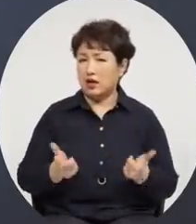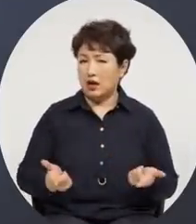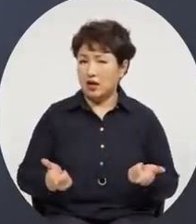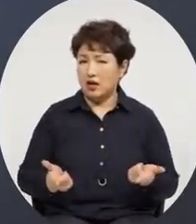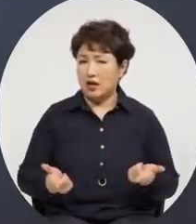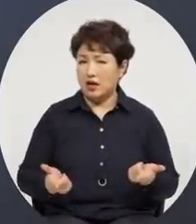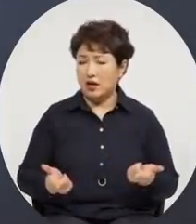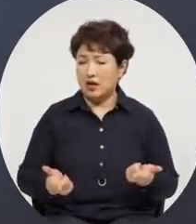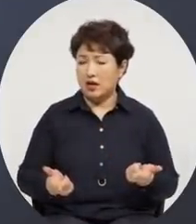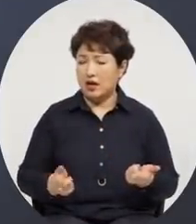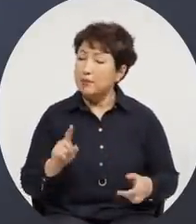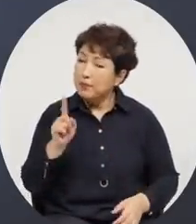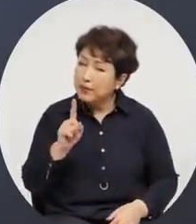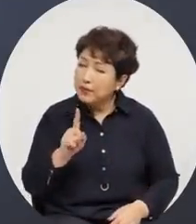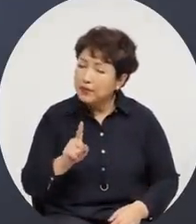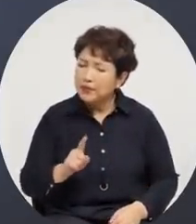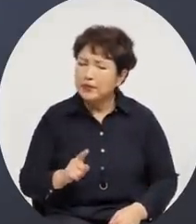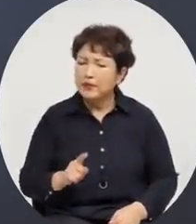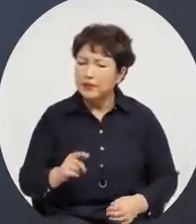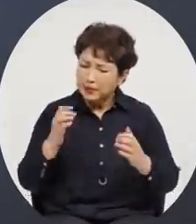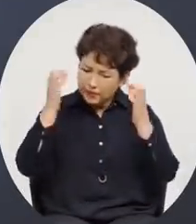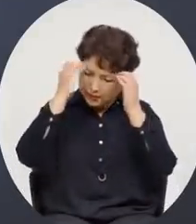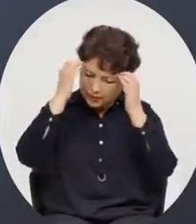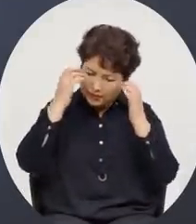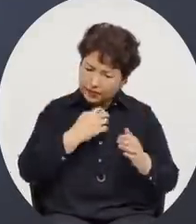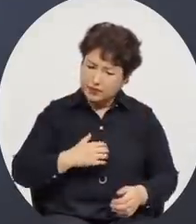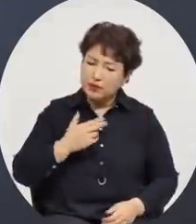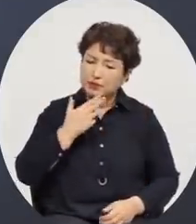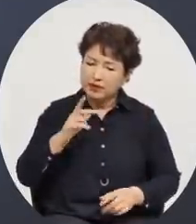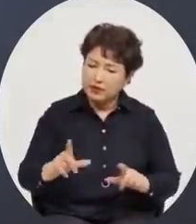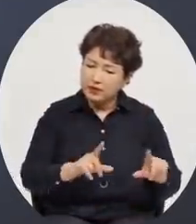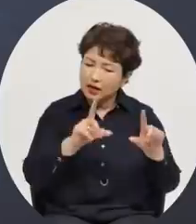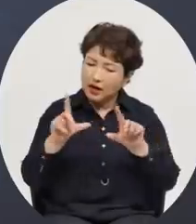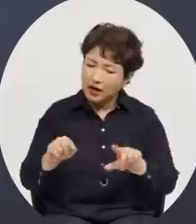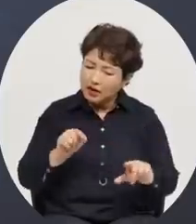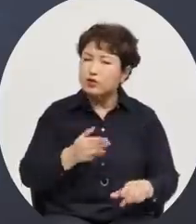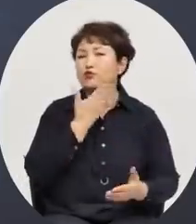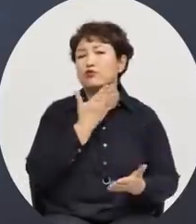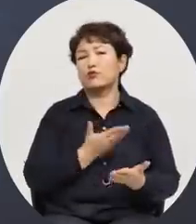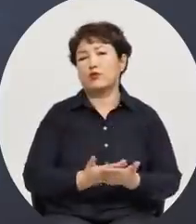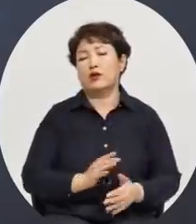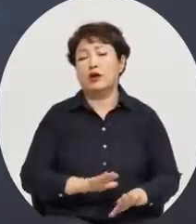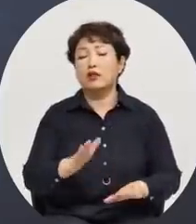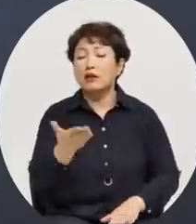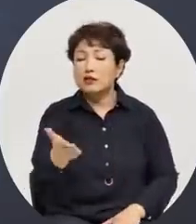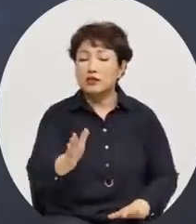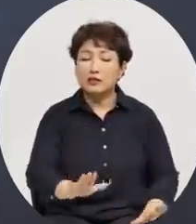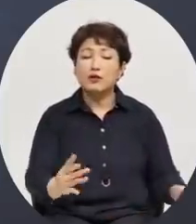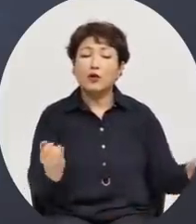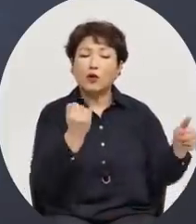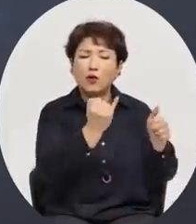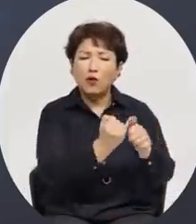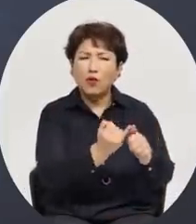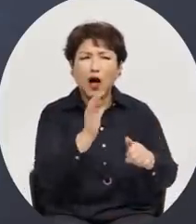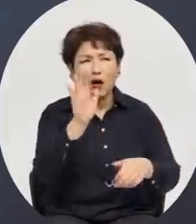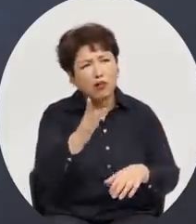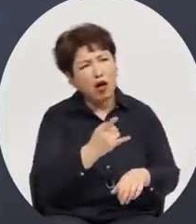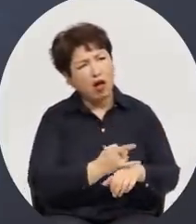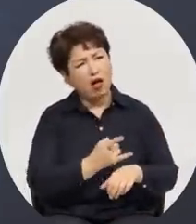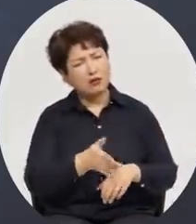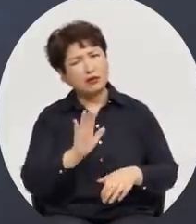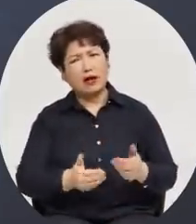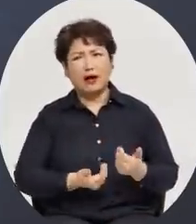하면 괴로움 없이 사느냐 이게 중요하거든요. 자기는 지금 결혼하려니까 갈등이 생길